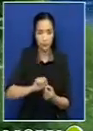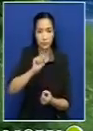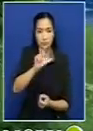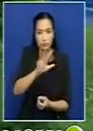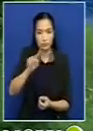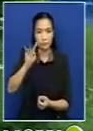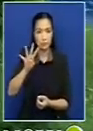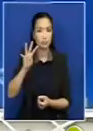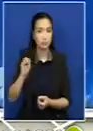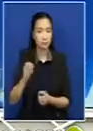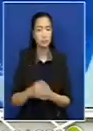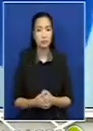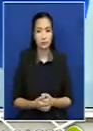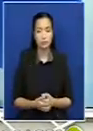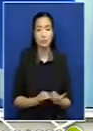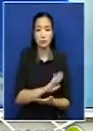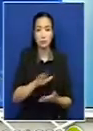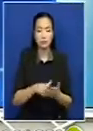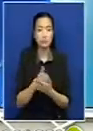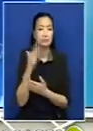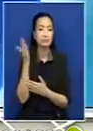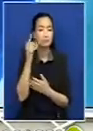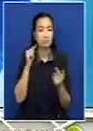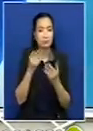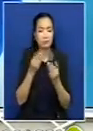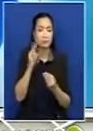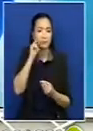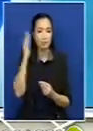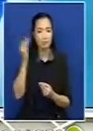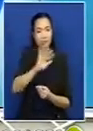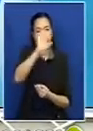3-4 เมตรครับทั้งหมดเป็นการตรวจสอบสภาพอากาศในดินน้ำลมฟ้าพยากรณ์ช่วงเย็นวันนี้ครับ